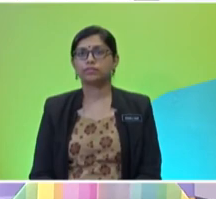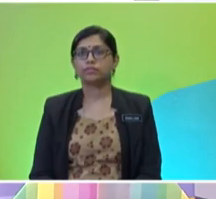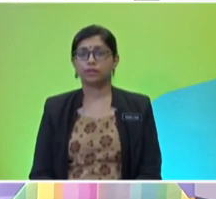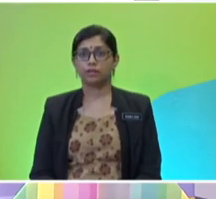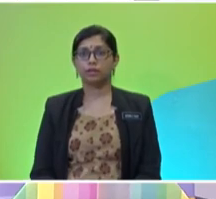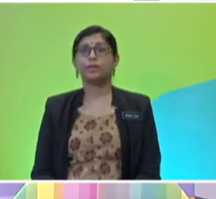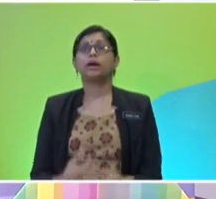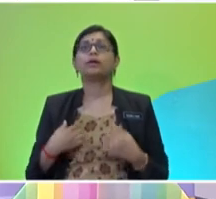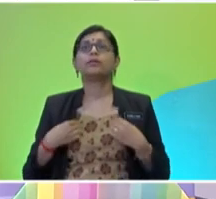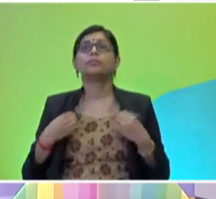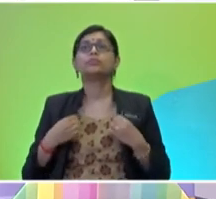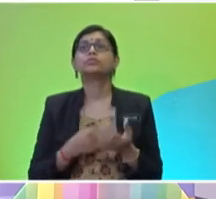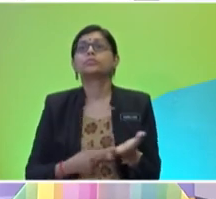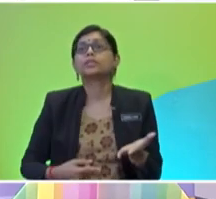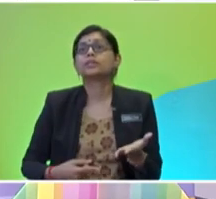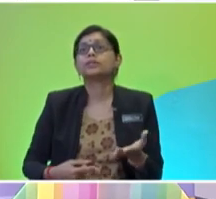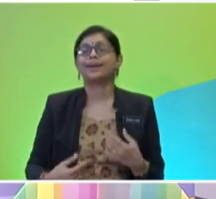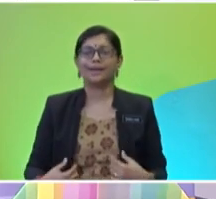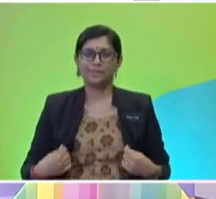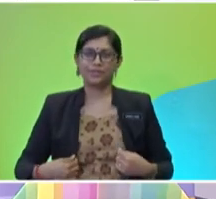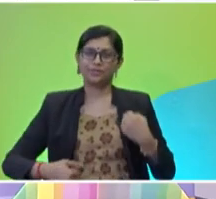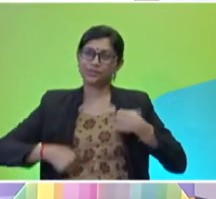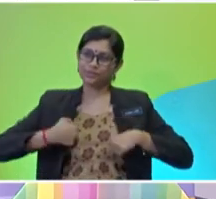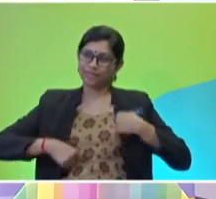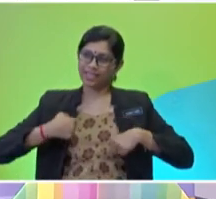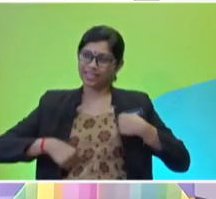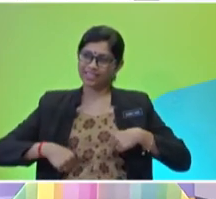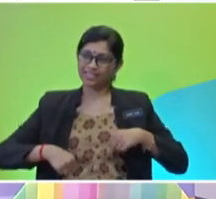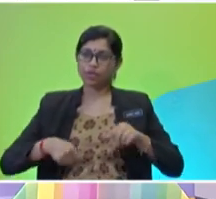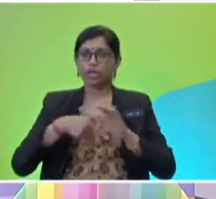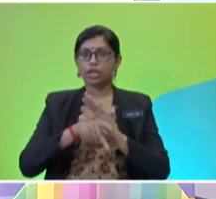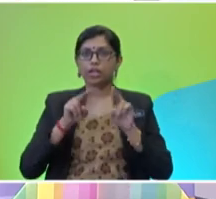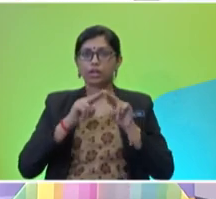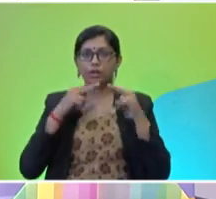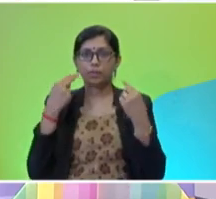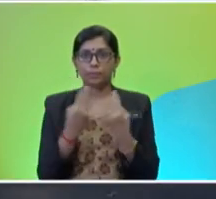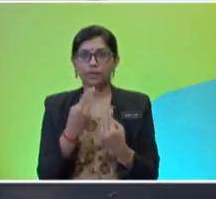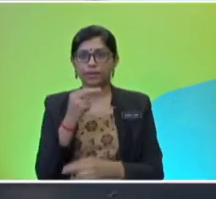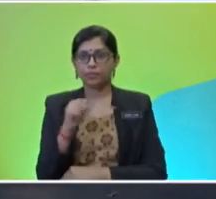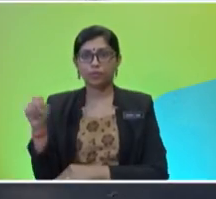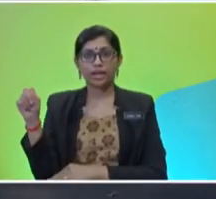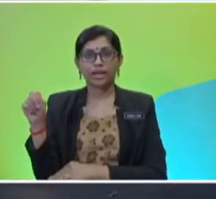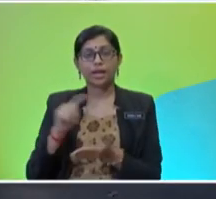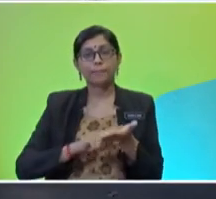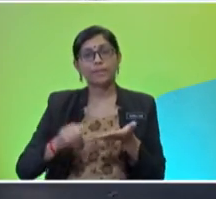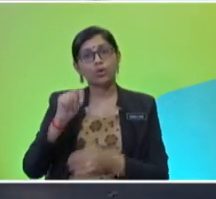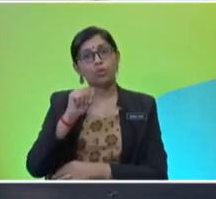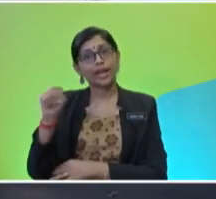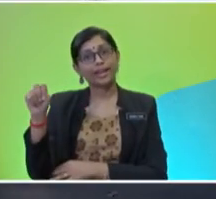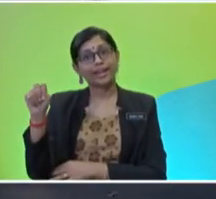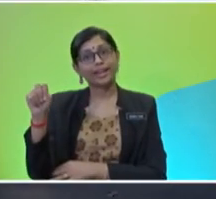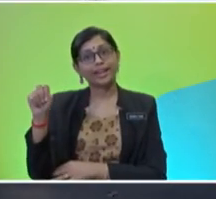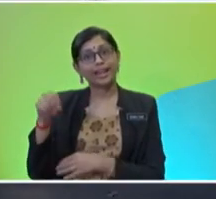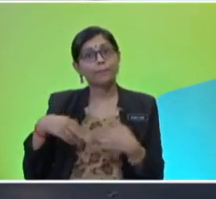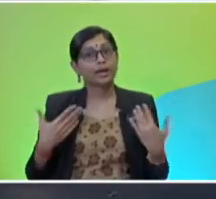cikgu. Okey, pakaian sukan. Perhimpunan mingguan. Dekat sini cikgu. Boleh saya